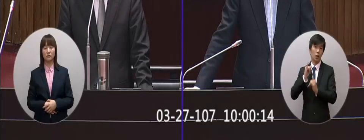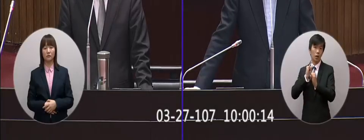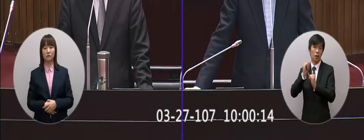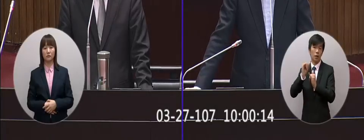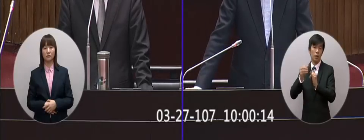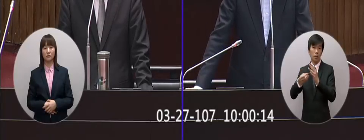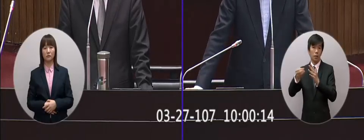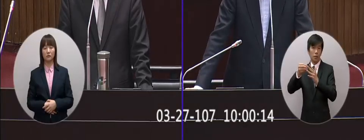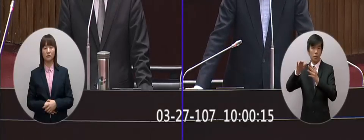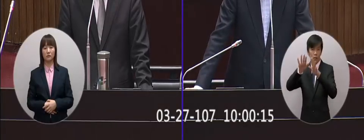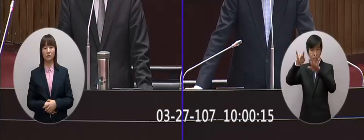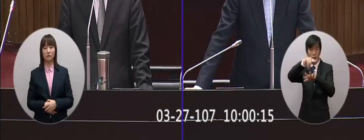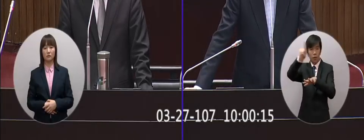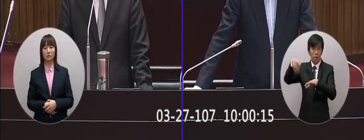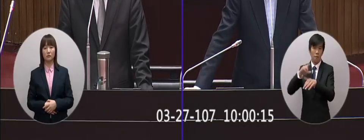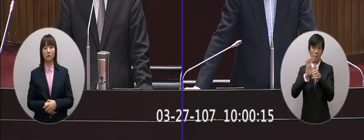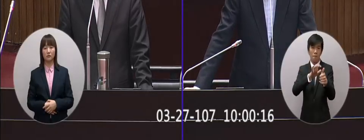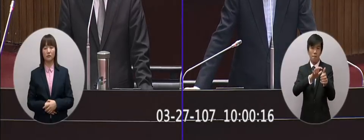人士痛骂。